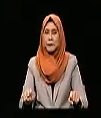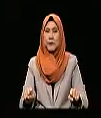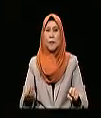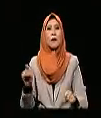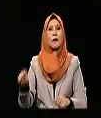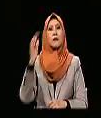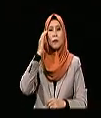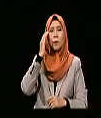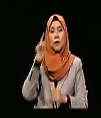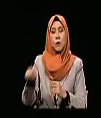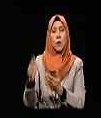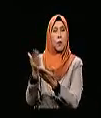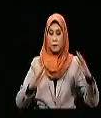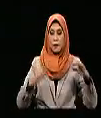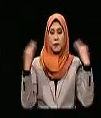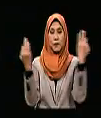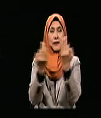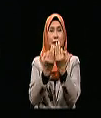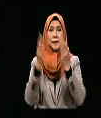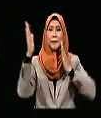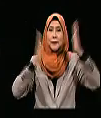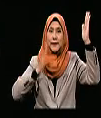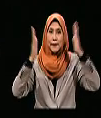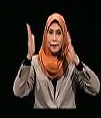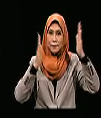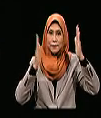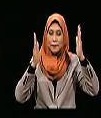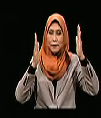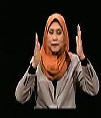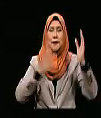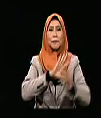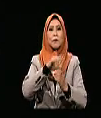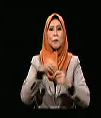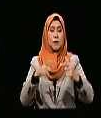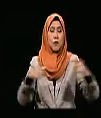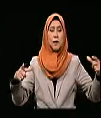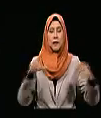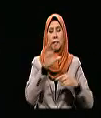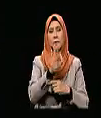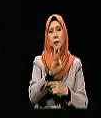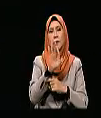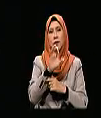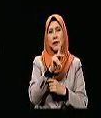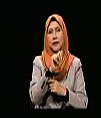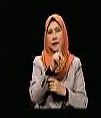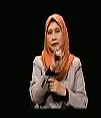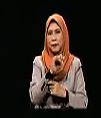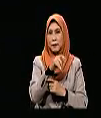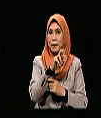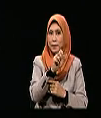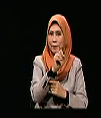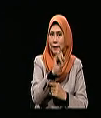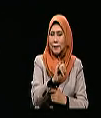Resiliensi wilayah keluarga Malaysia. Yang ini akan melibatkan keluasan 900 kaki persegi.